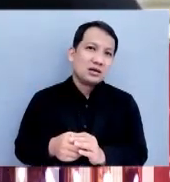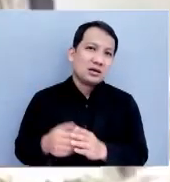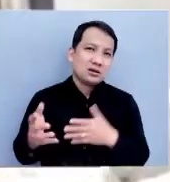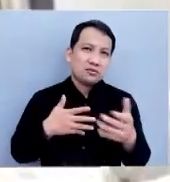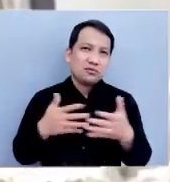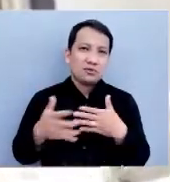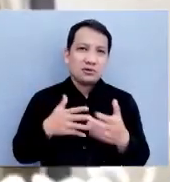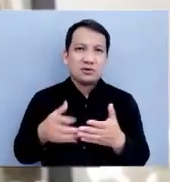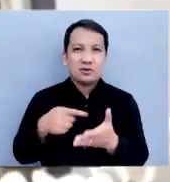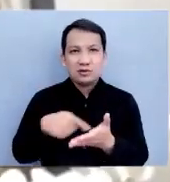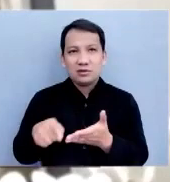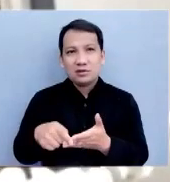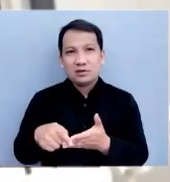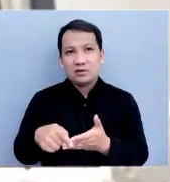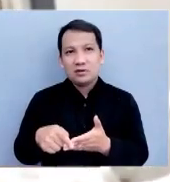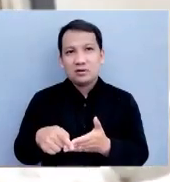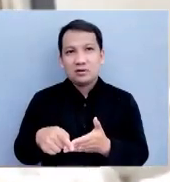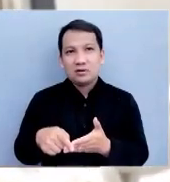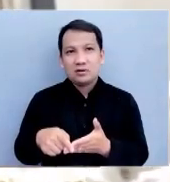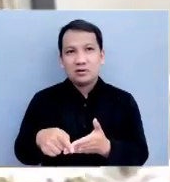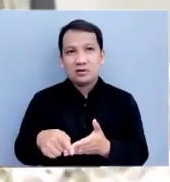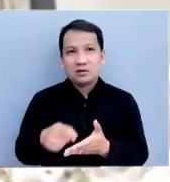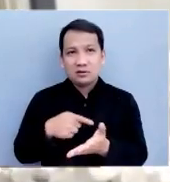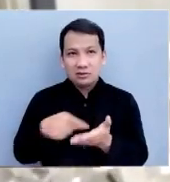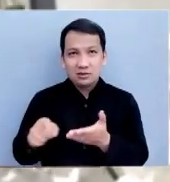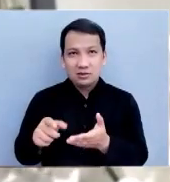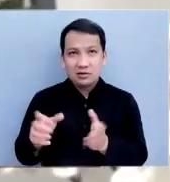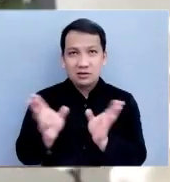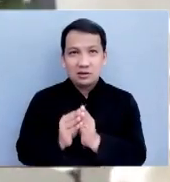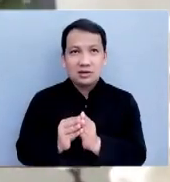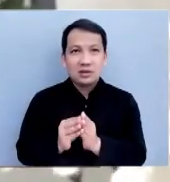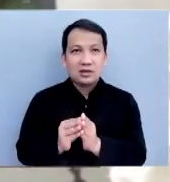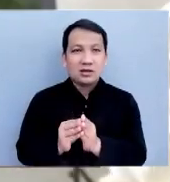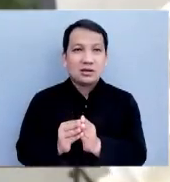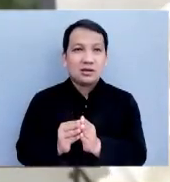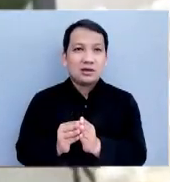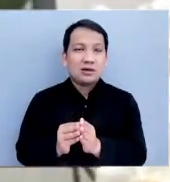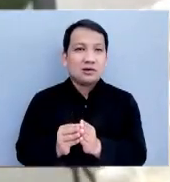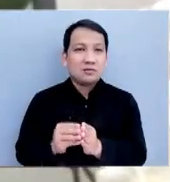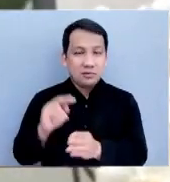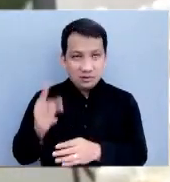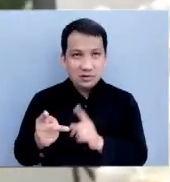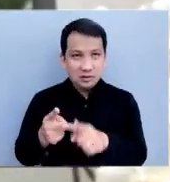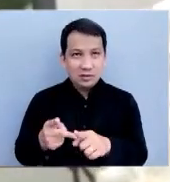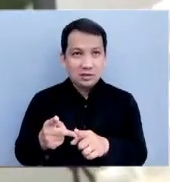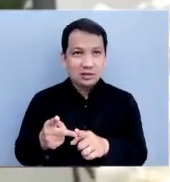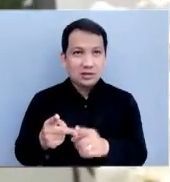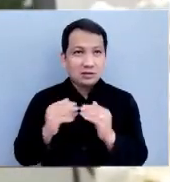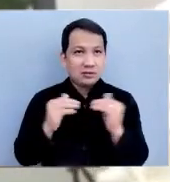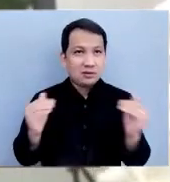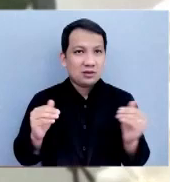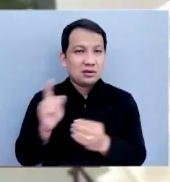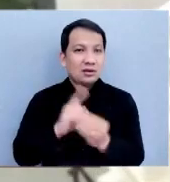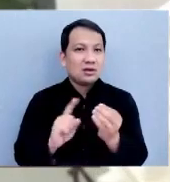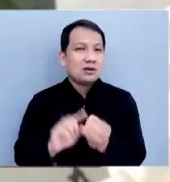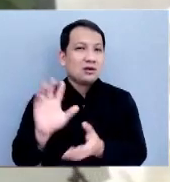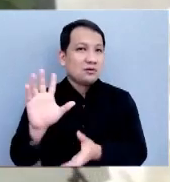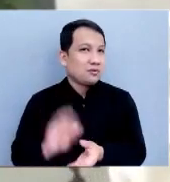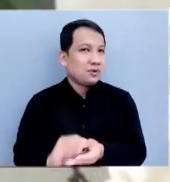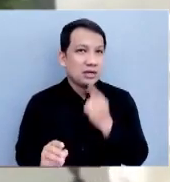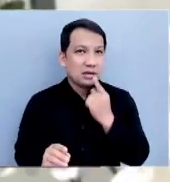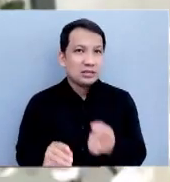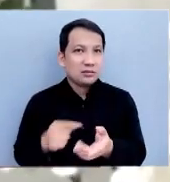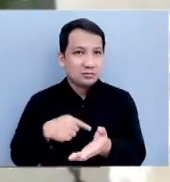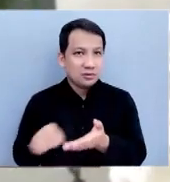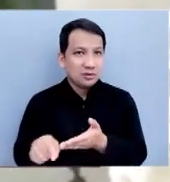not it's bayad, siyempre babayarin mo rin yan ultimately, hindi ba? At pangalawa, certainly, hindi gagawa yan nang hindi siya